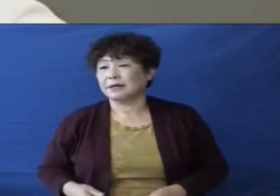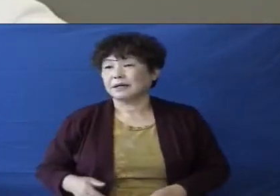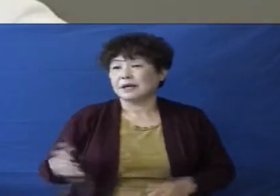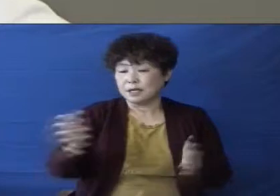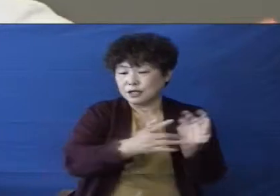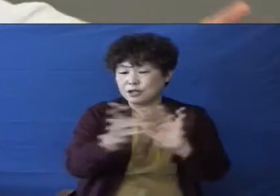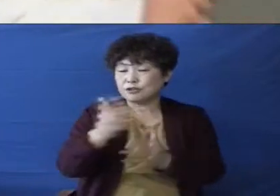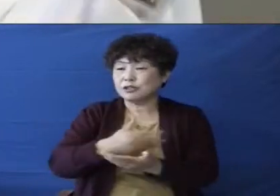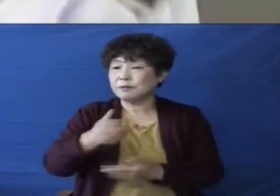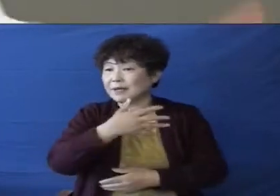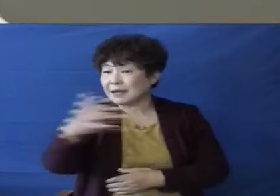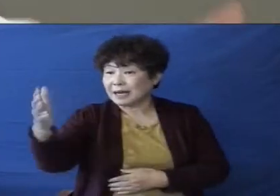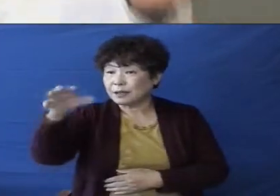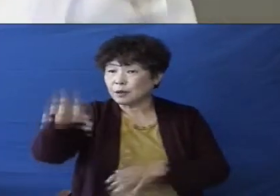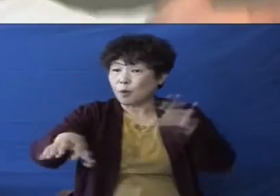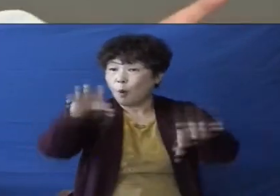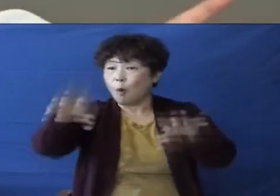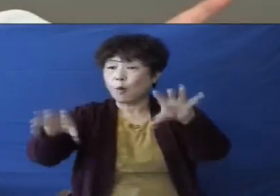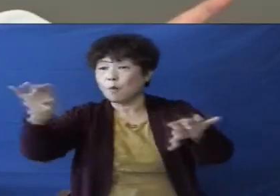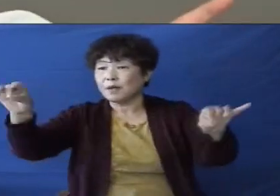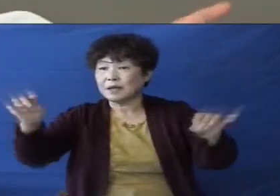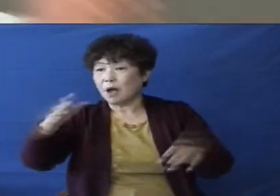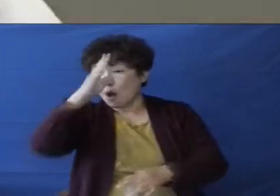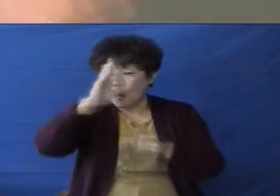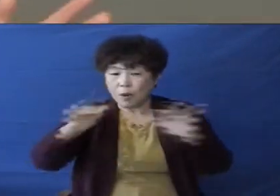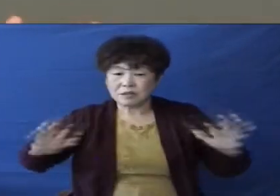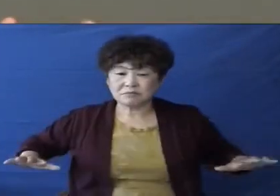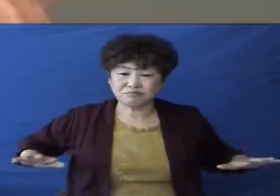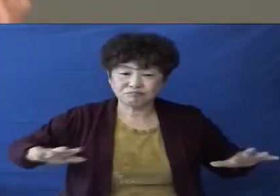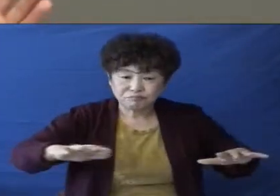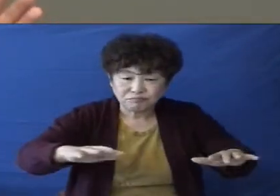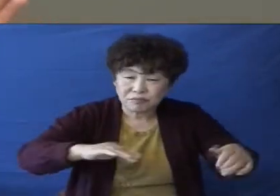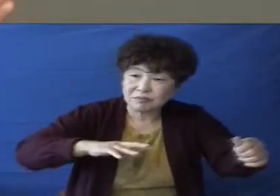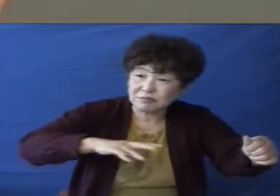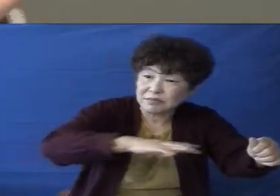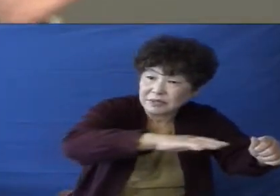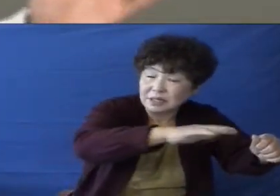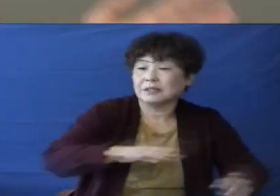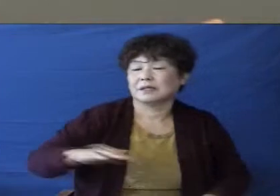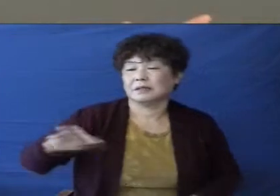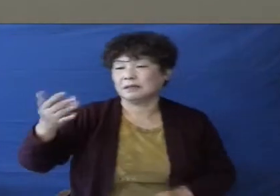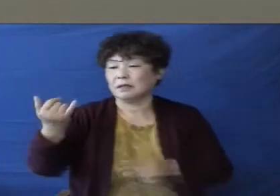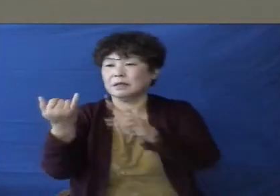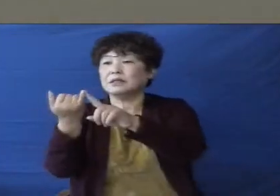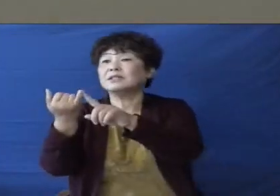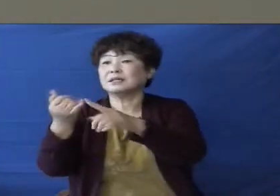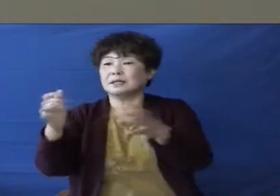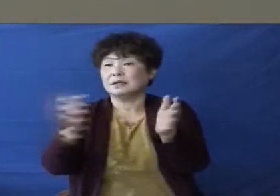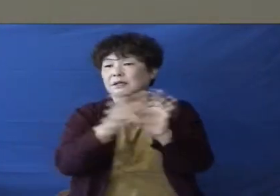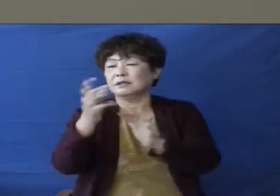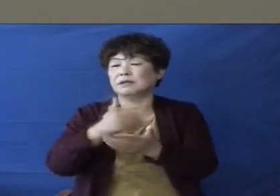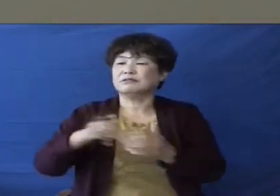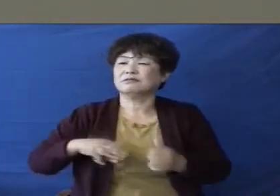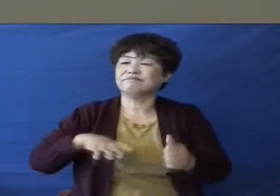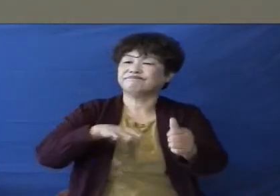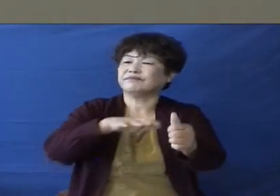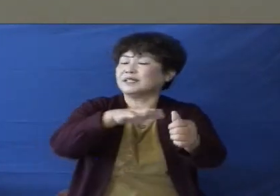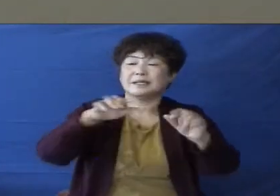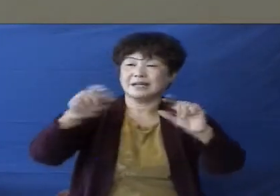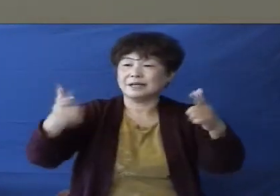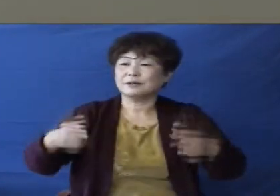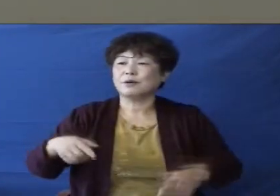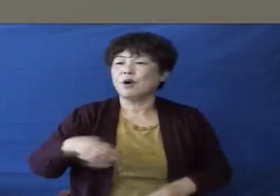있었습니다 굉장히 많이 따라다녔는데 이 여자는 예수님을 따라 다는 게 아니고 원래 그 회당에 다니던